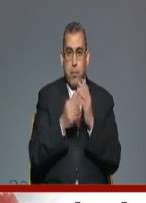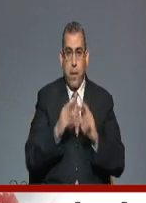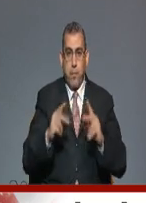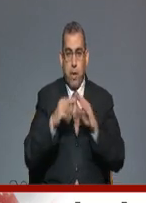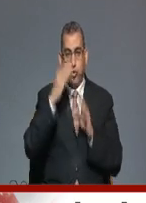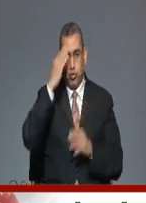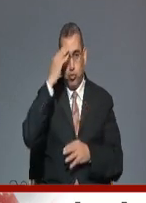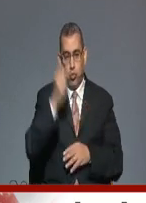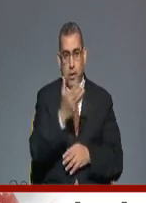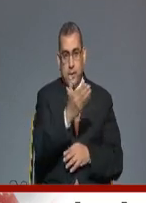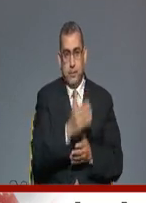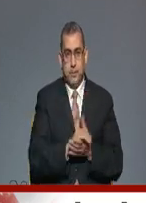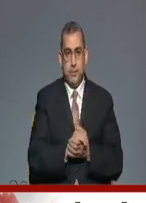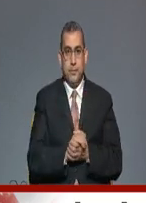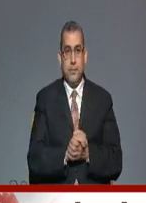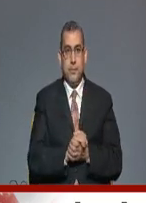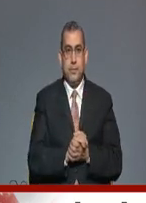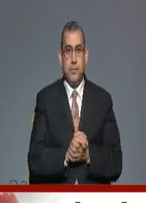سيادتك.